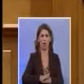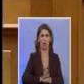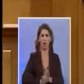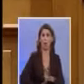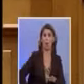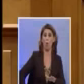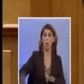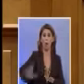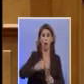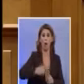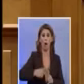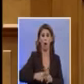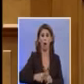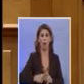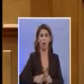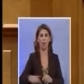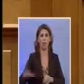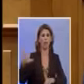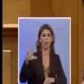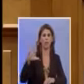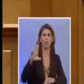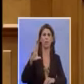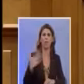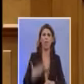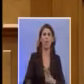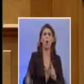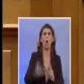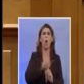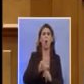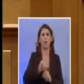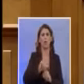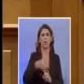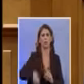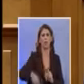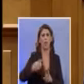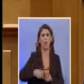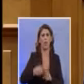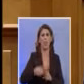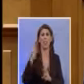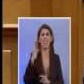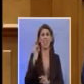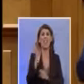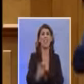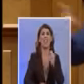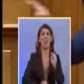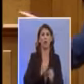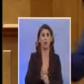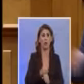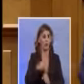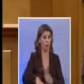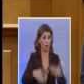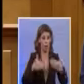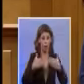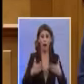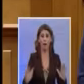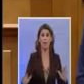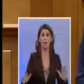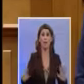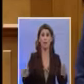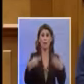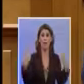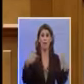τόπο 40 και πλέον χρόνια. Και να τα δούμε αυτά εδώ. Από αυτό εδώ το βήμα, μπροστά σε όλο τον ελληνικό λαό που μας